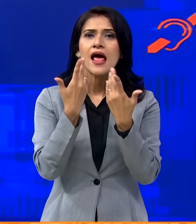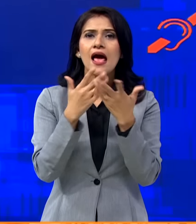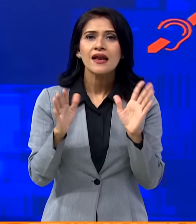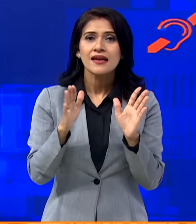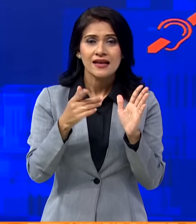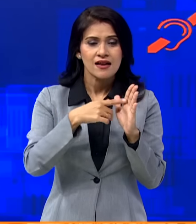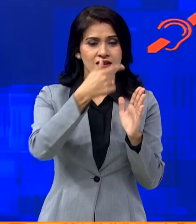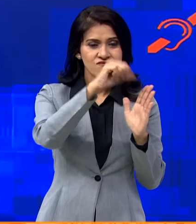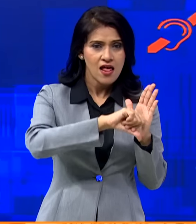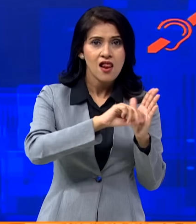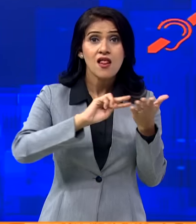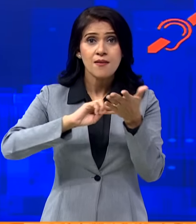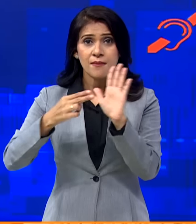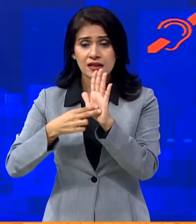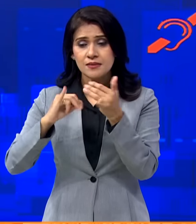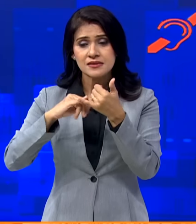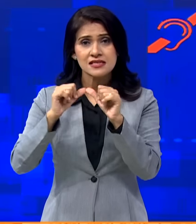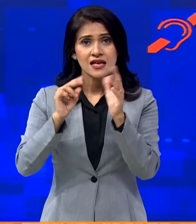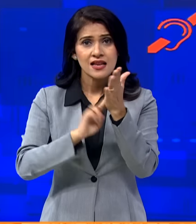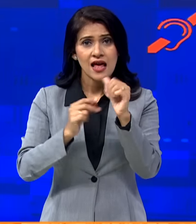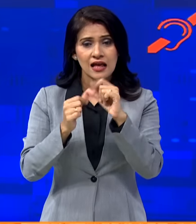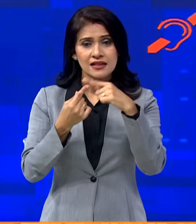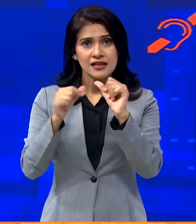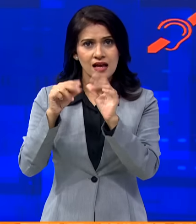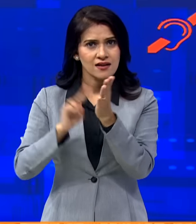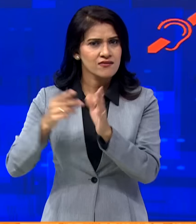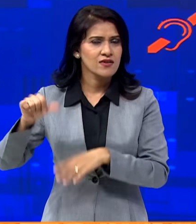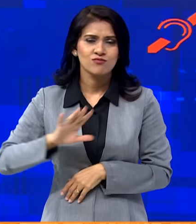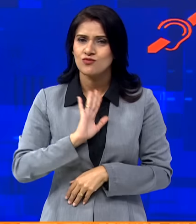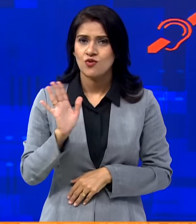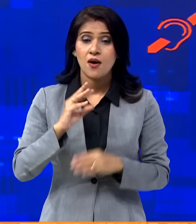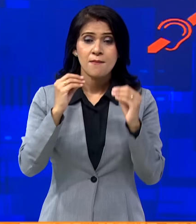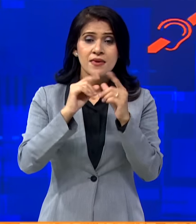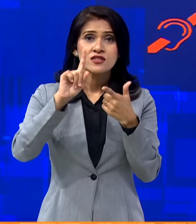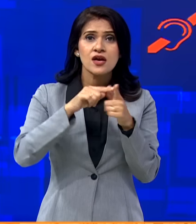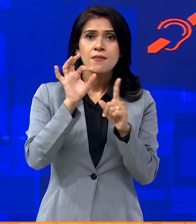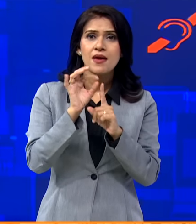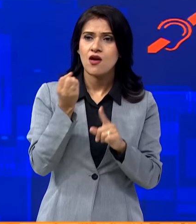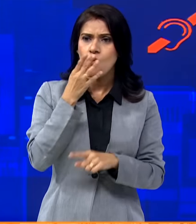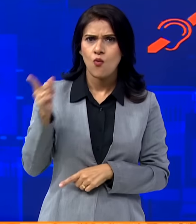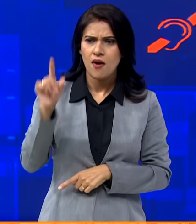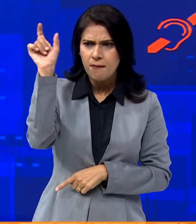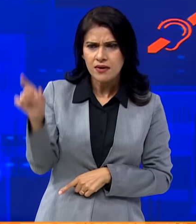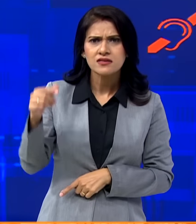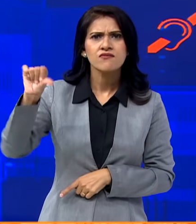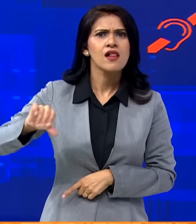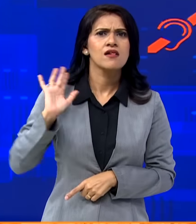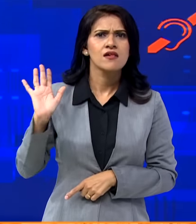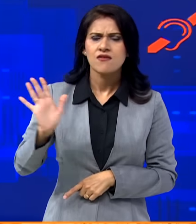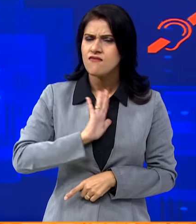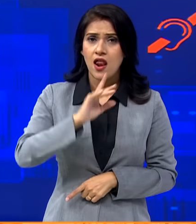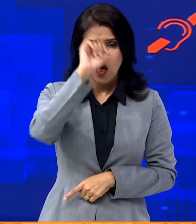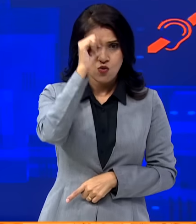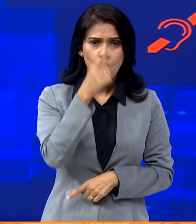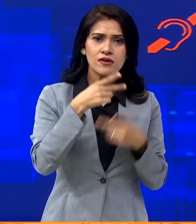हार कहना यह सबसे बड़ा पाप है और सबसे बड़ी गलती है भारतीय जनता पार्टी का कैंडिडेट हारा है हिंदुत्व नहीं हारा